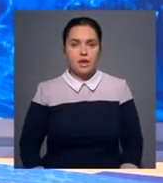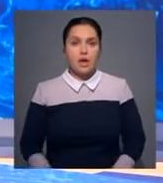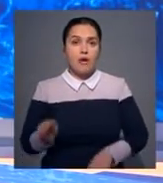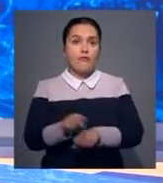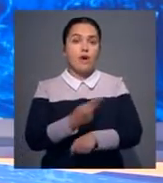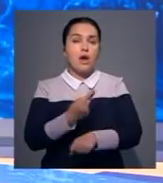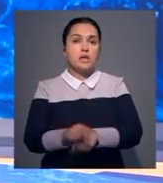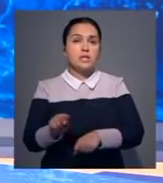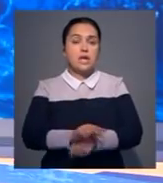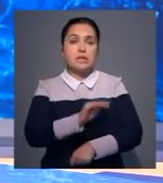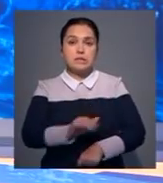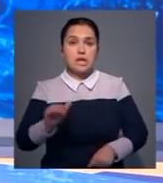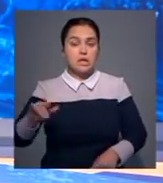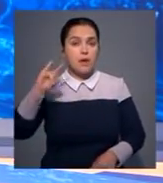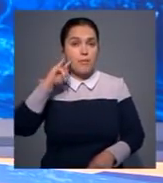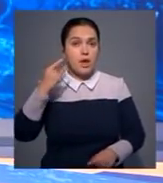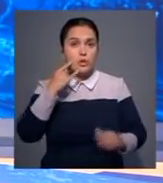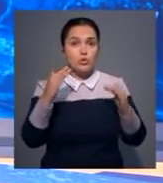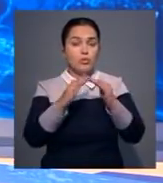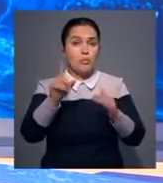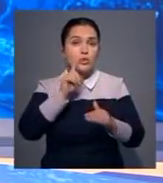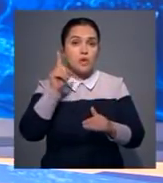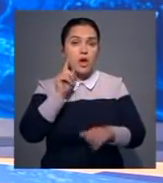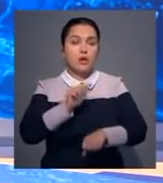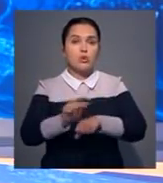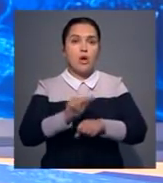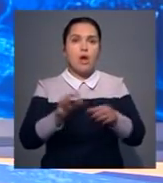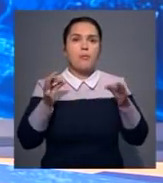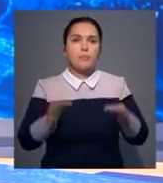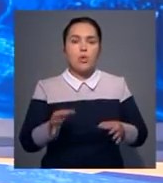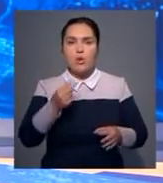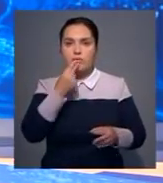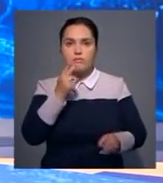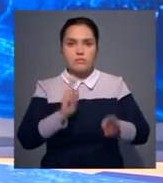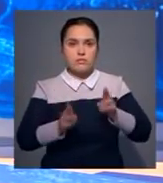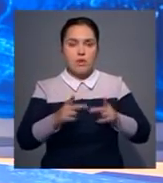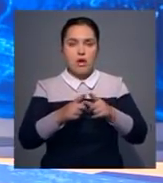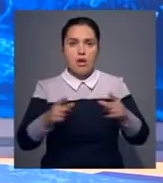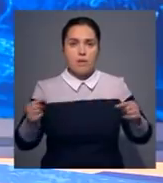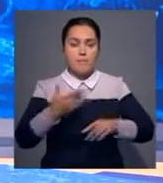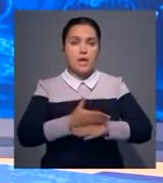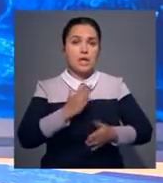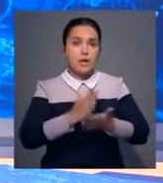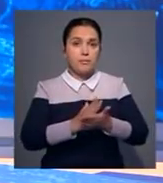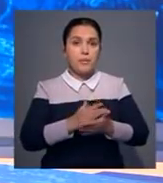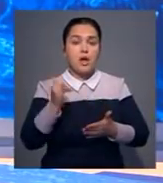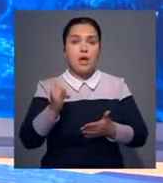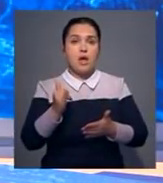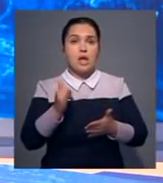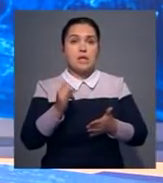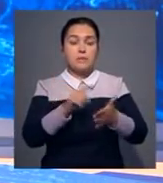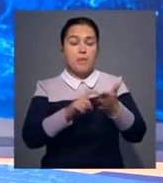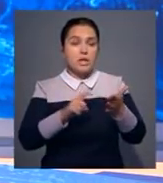Воспитанников Павлодарского дома юношества Жасурпах научили, как правильно нужно готовить баурсаки и самсу. Кулинарными секретами